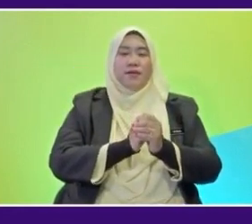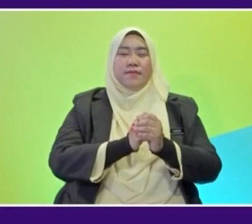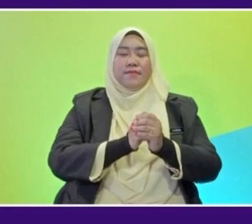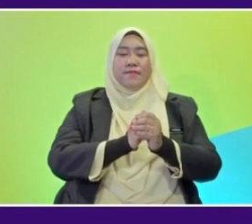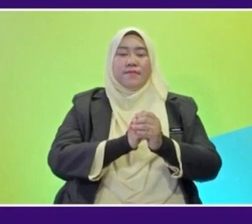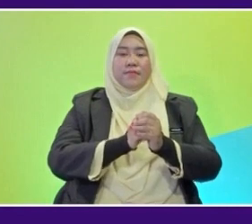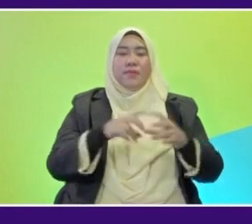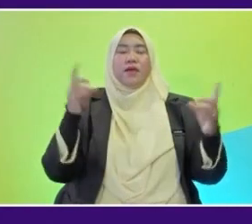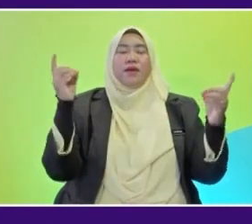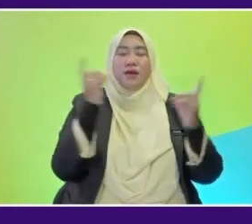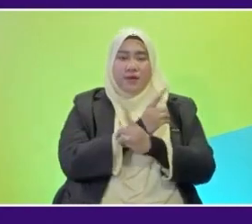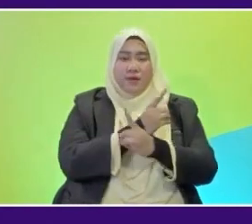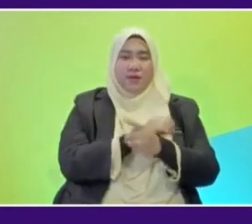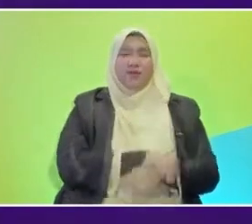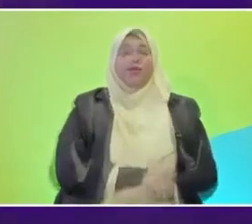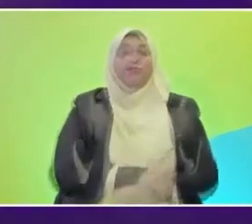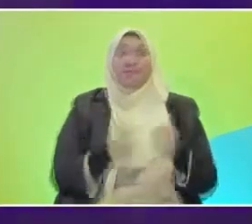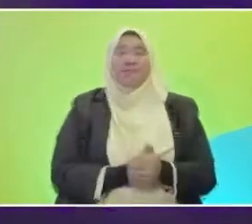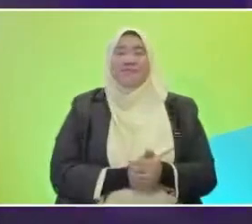2341.751 tahun